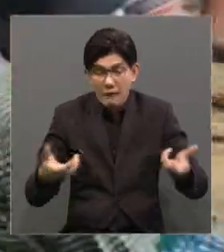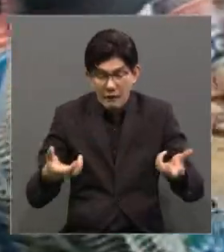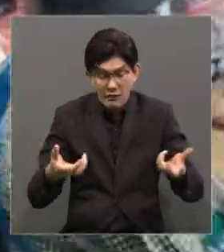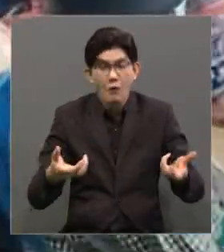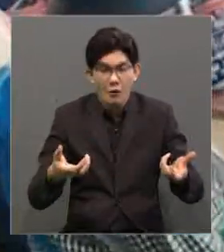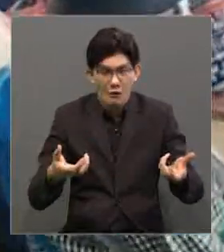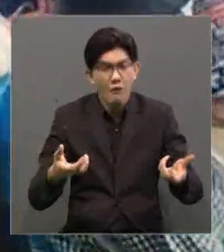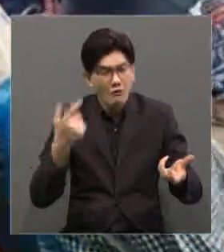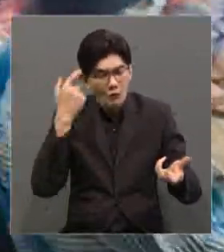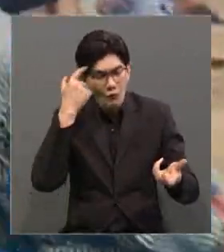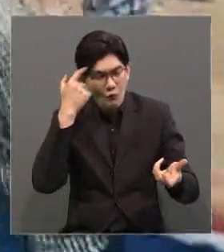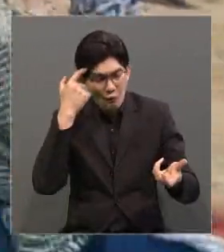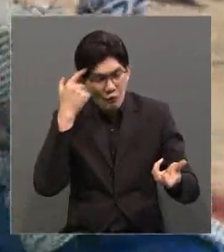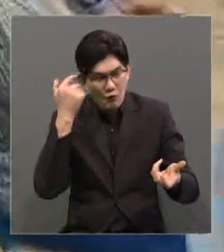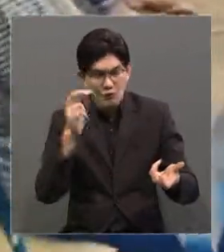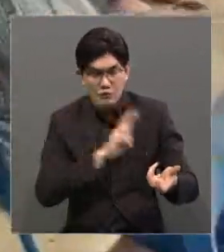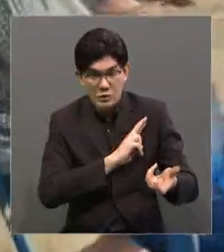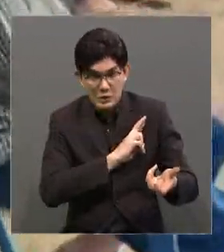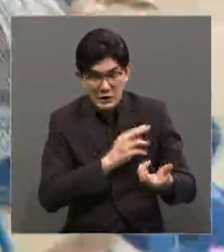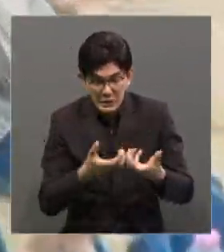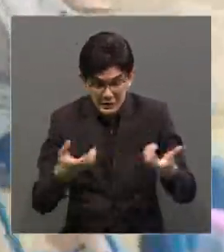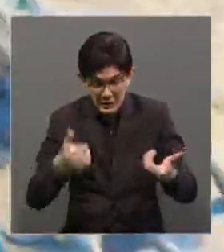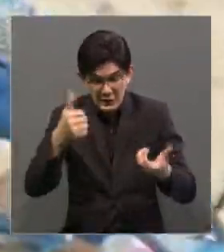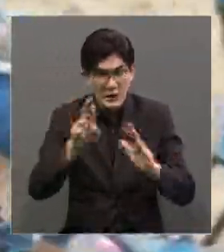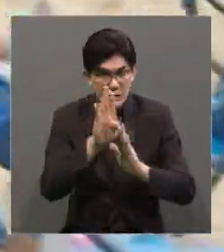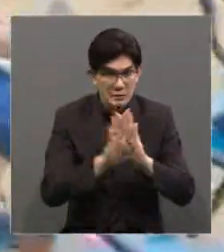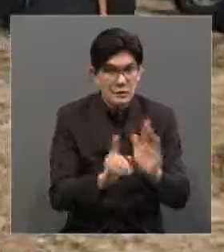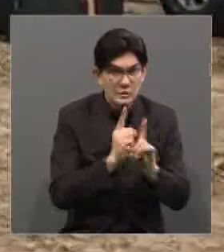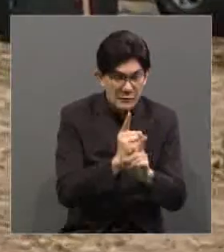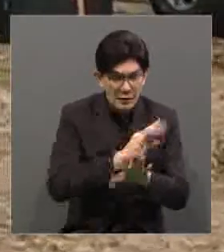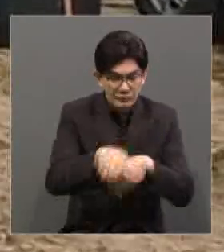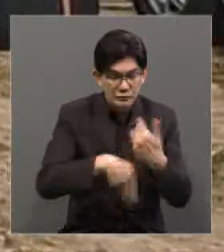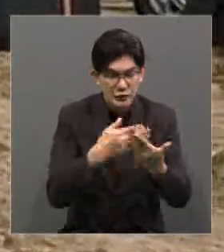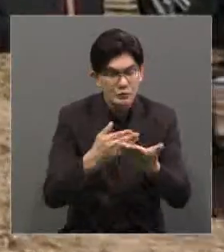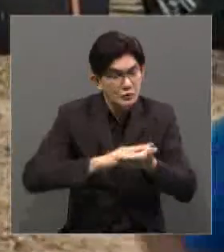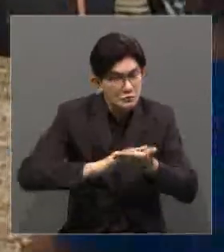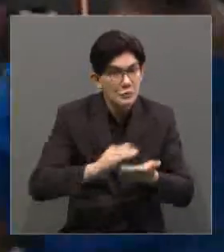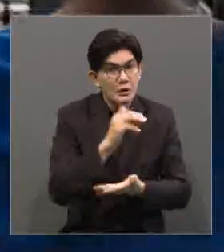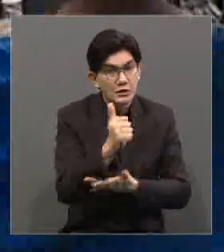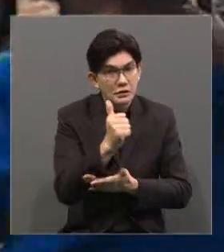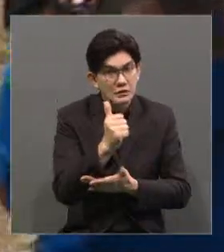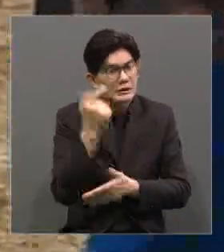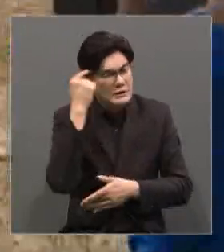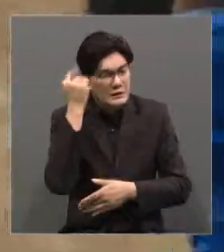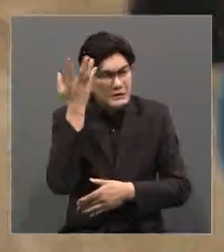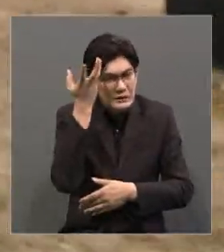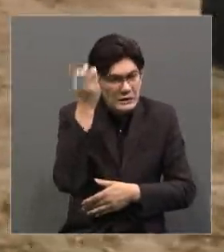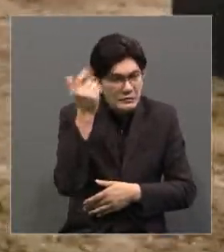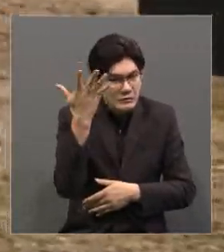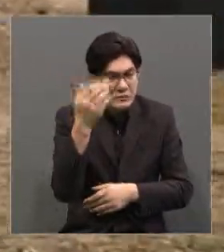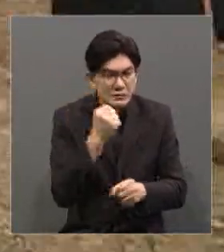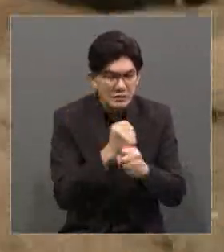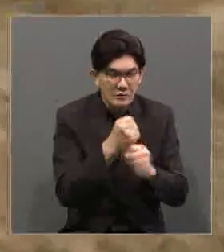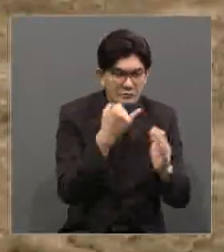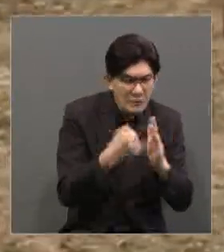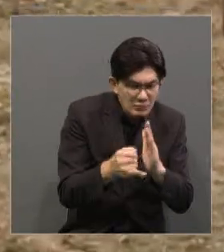จะถ้าเกิดผู้ปฏิบัติเองแยกออกแล้วก็ทำตามระเบียบเนี่ยทุกอย่างก็เป็นไปด้วยความเรียบร้อยไม่ต้องไปนั่งกังวลว่าจะทำผิดหรือ